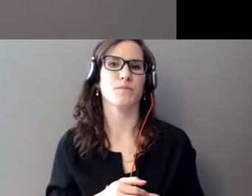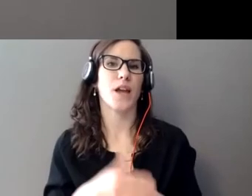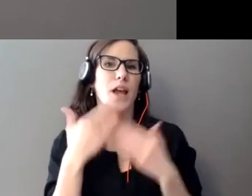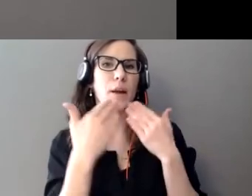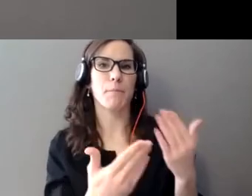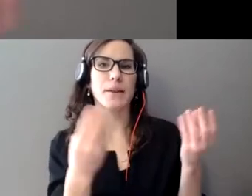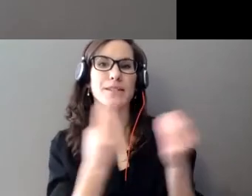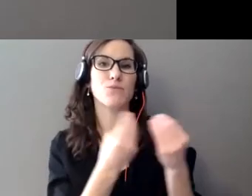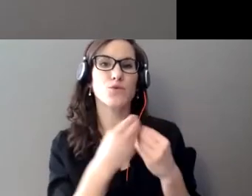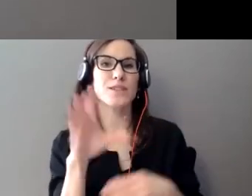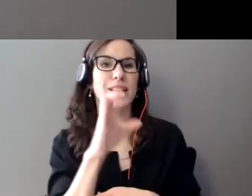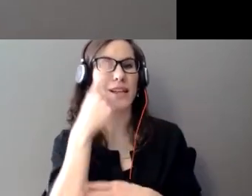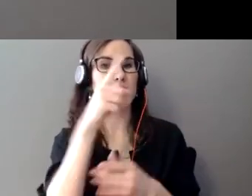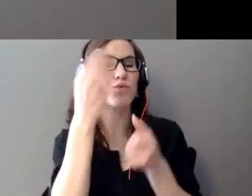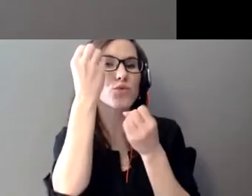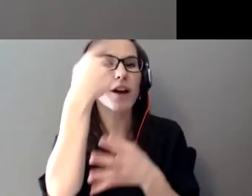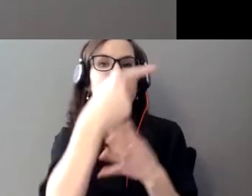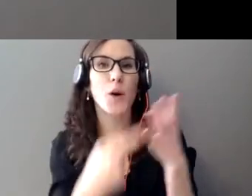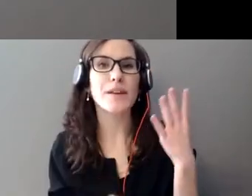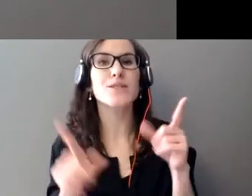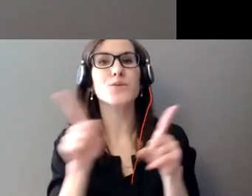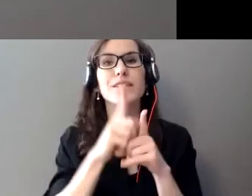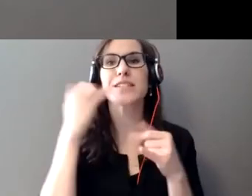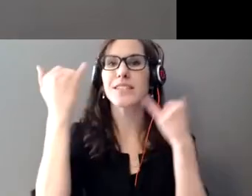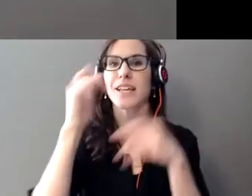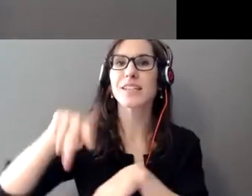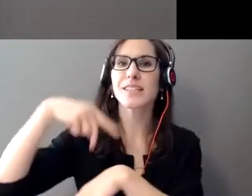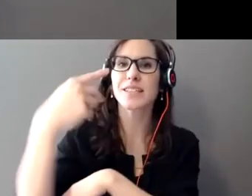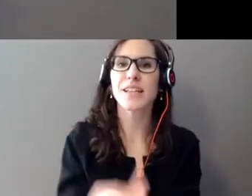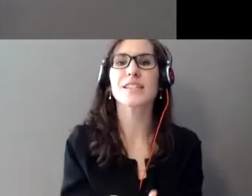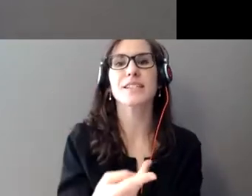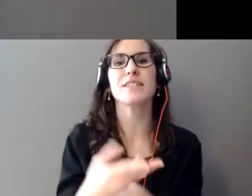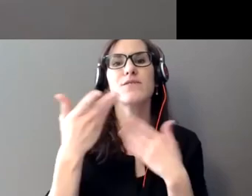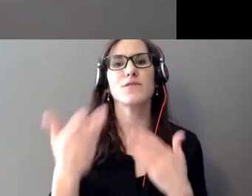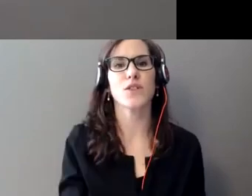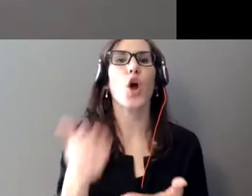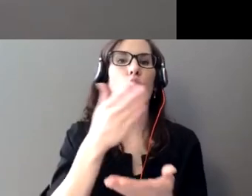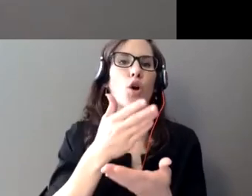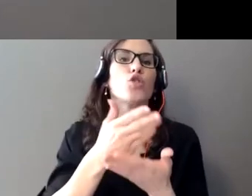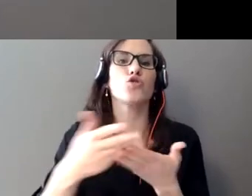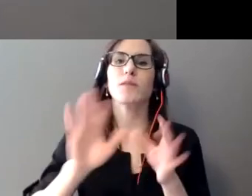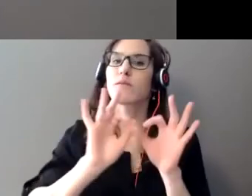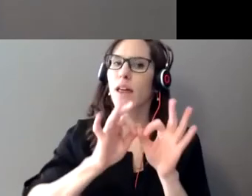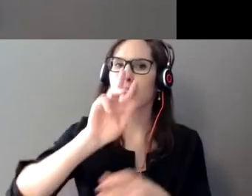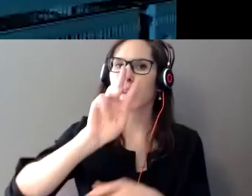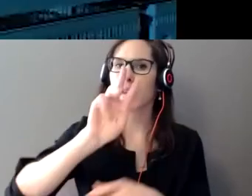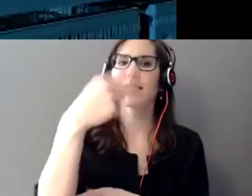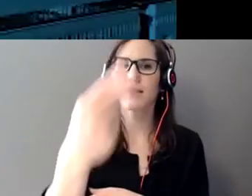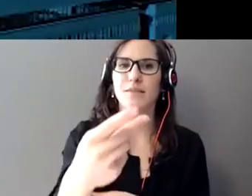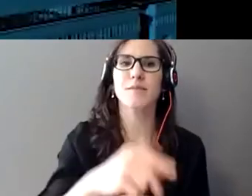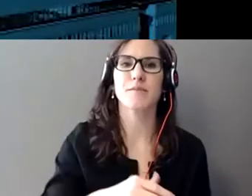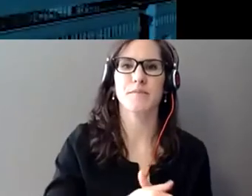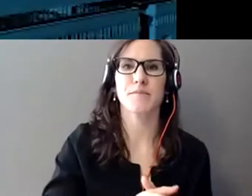ces informations et ces initiatives également nous poursuivons avec Véro Le Duc